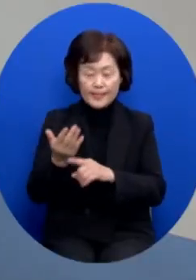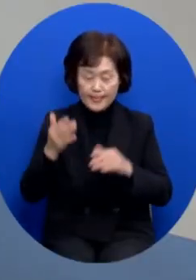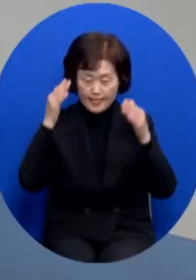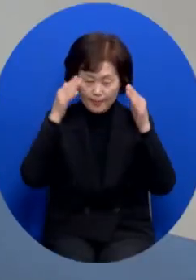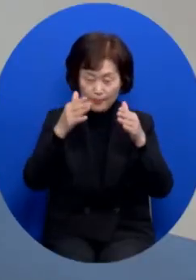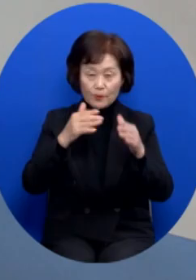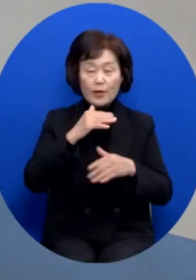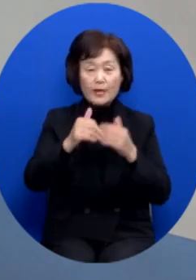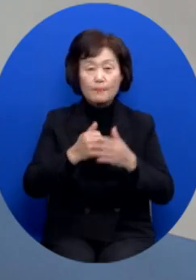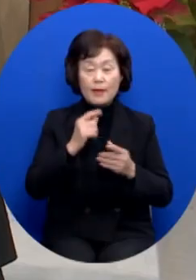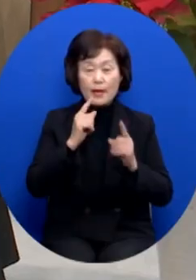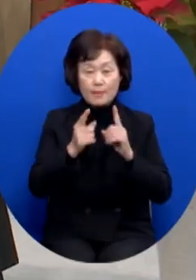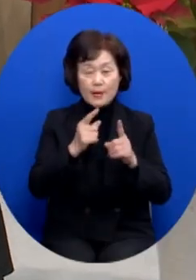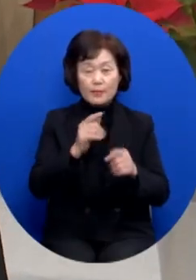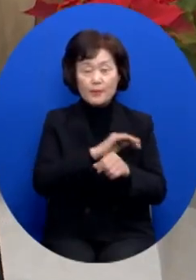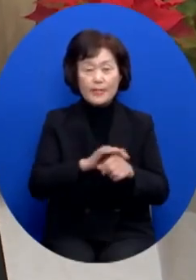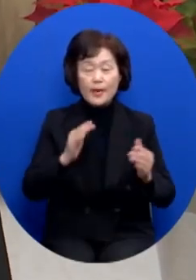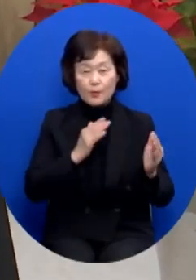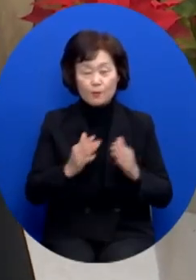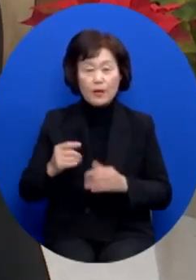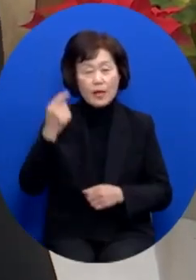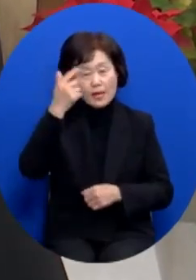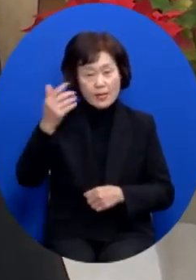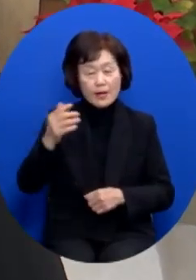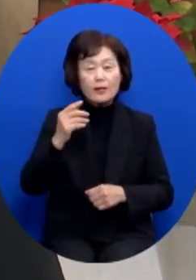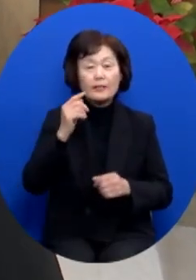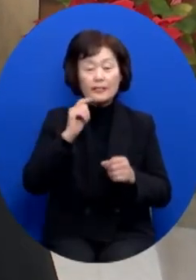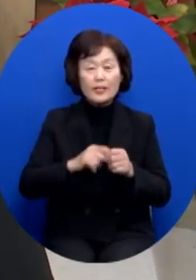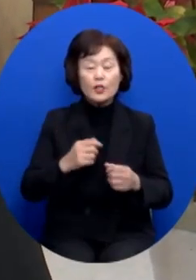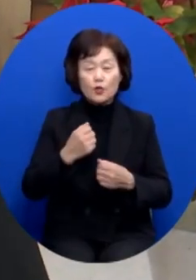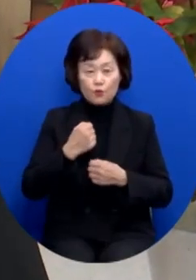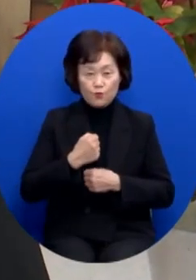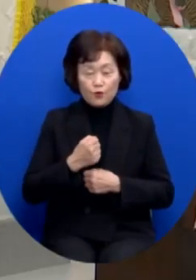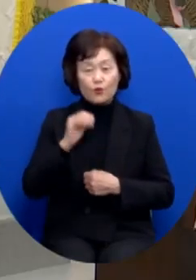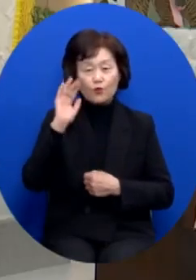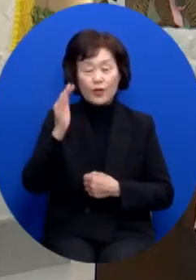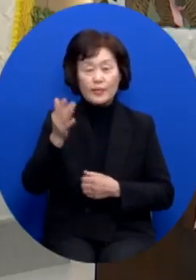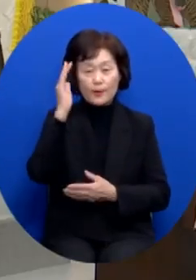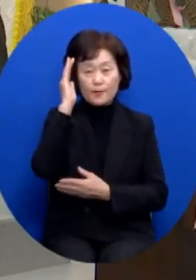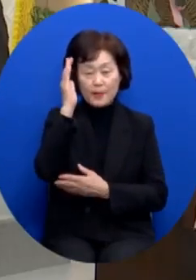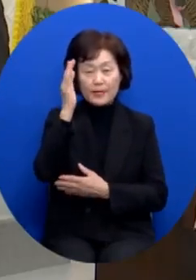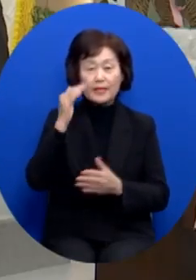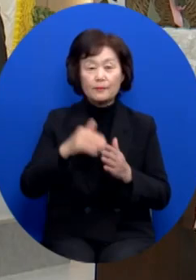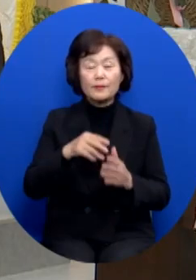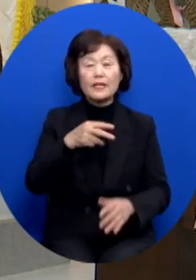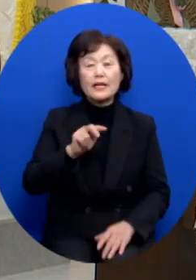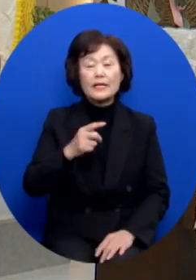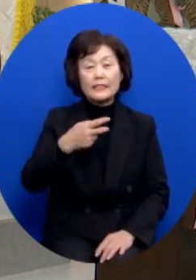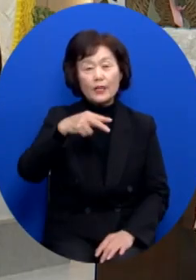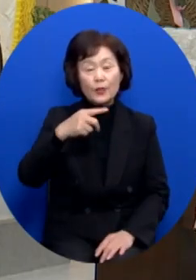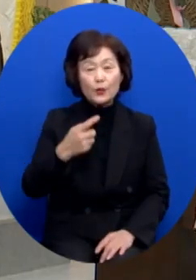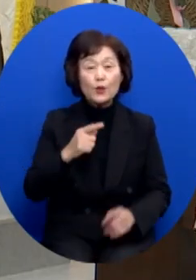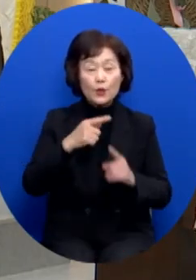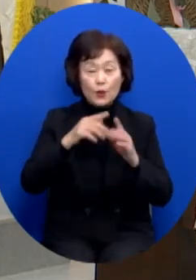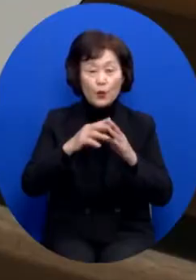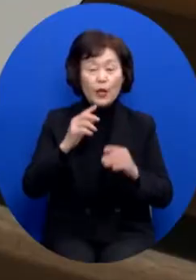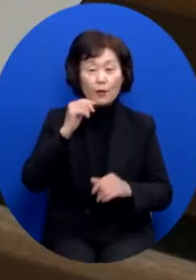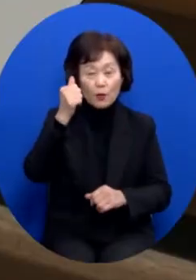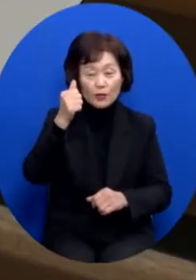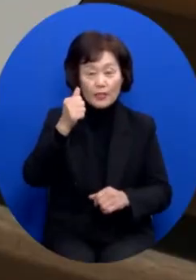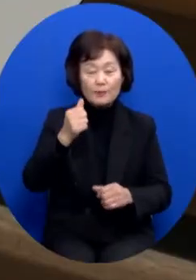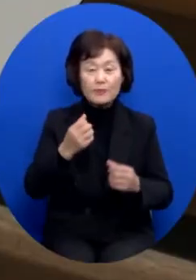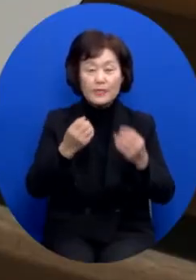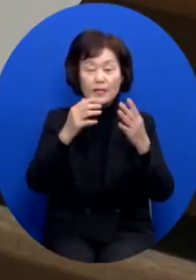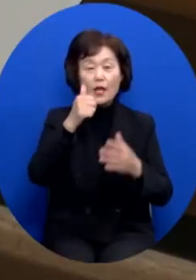말씀으로 무장해 영적 군병이 되자고 전했습니다. 이어 정기총회에서 산돌교회 김성배 목사를 신임 회장으로 선출했습니다.